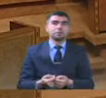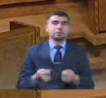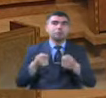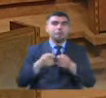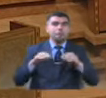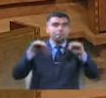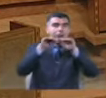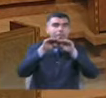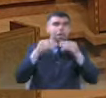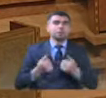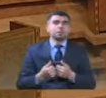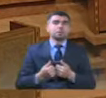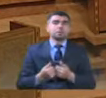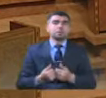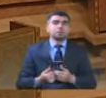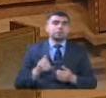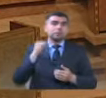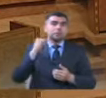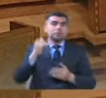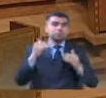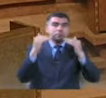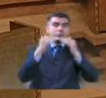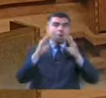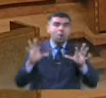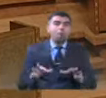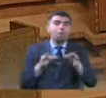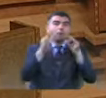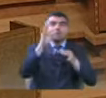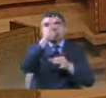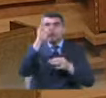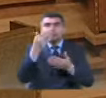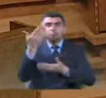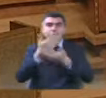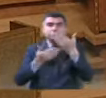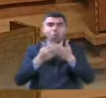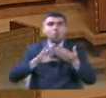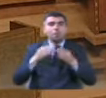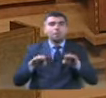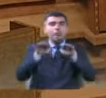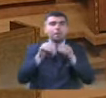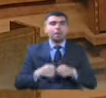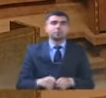المناصفة كإطار لتحقيق التقائية مختلف السياسات العمومية ذات الصلة.